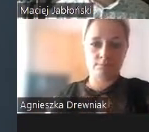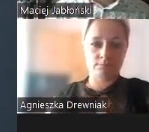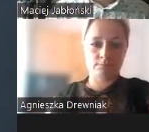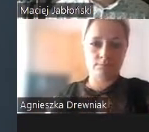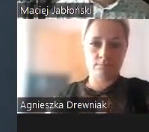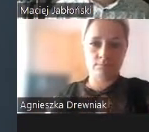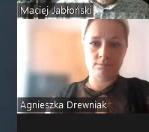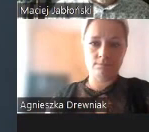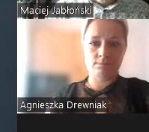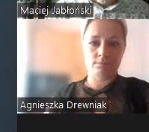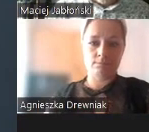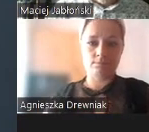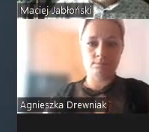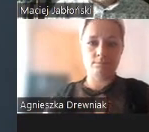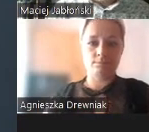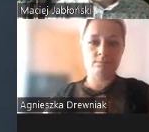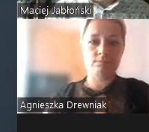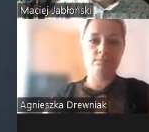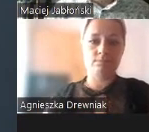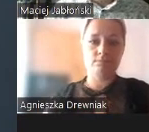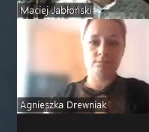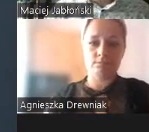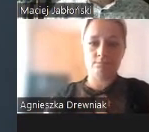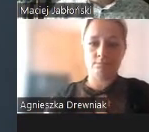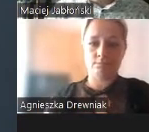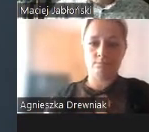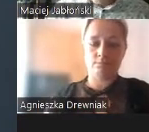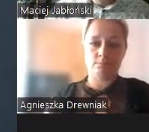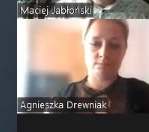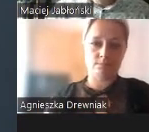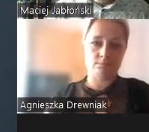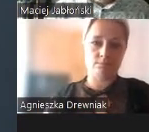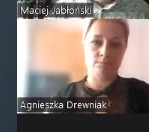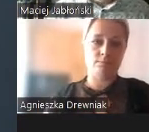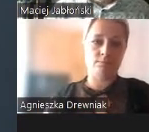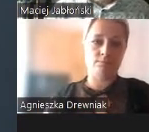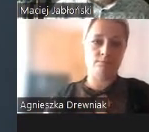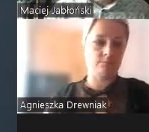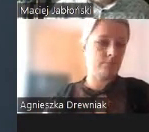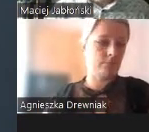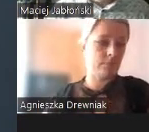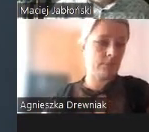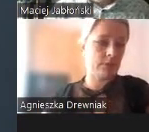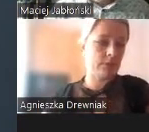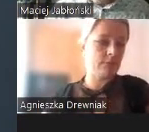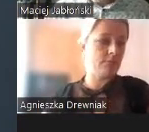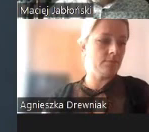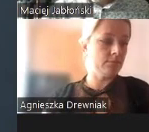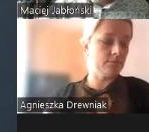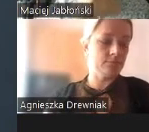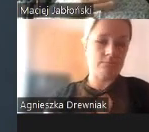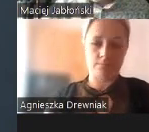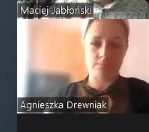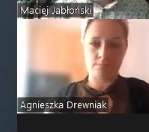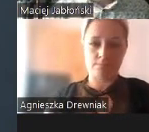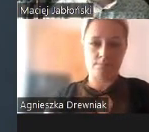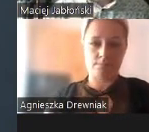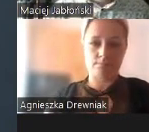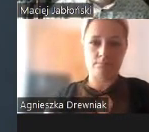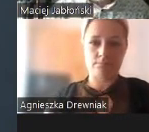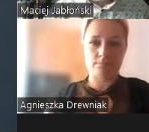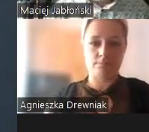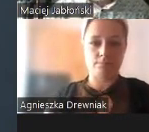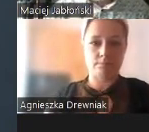gdzieś tam powołane. A jak funkcjonowaliśmy, można gdzieś tam dyskutować i pokazywać gdzieś tam na różnych gdzieś tam obszarach, ale tylko jakby do dzisiaj